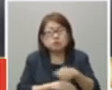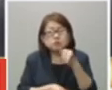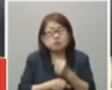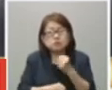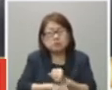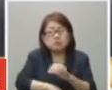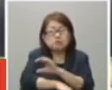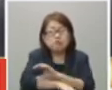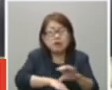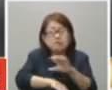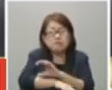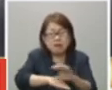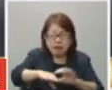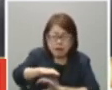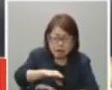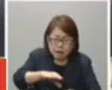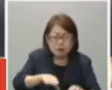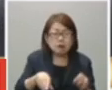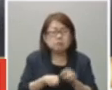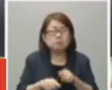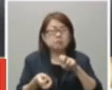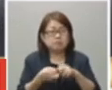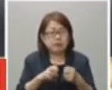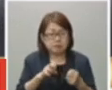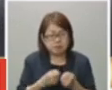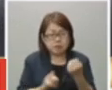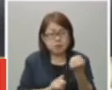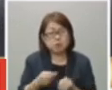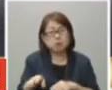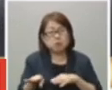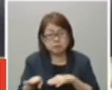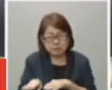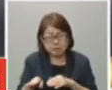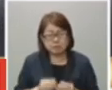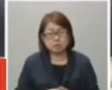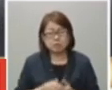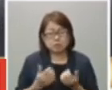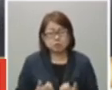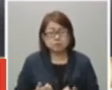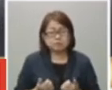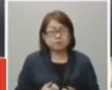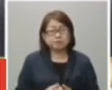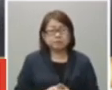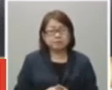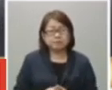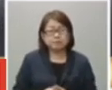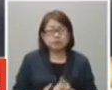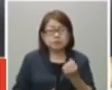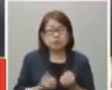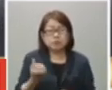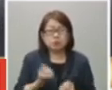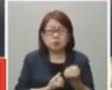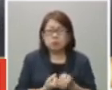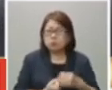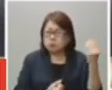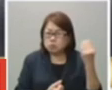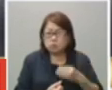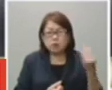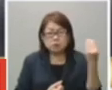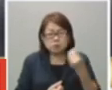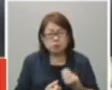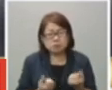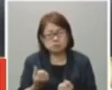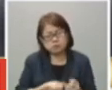ที่พื้นผิวการจราจรเพราะฉะนั้นครับรถปริมาณรถที่ติดในแต่ละวันมันก็เพิ่ม